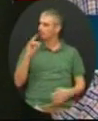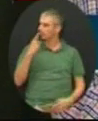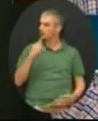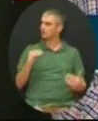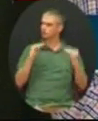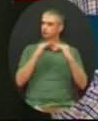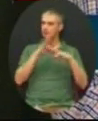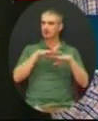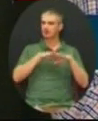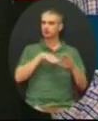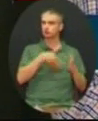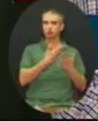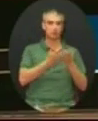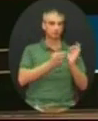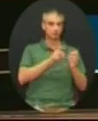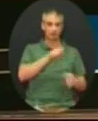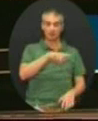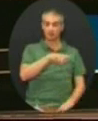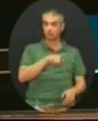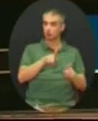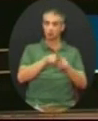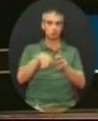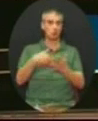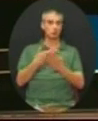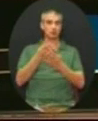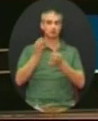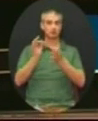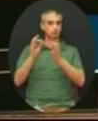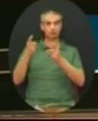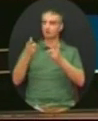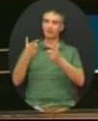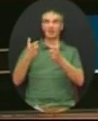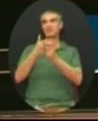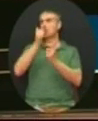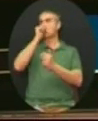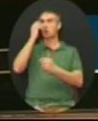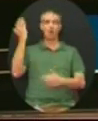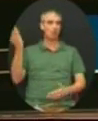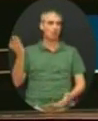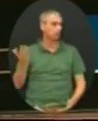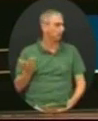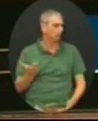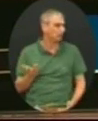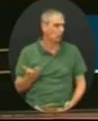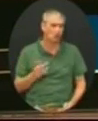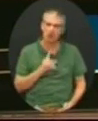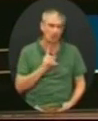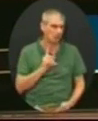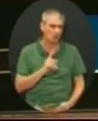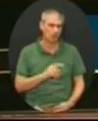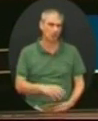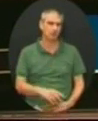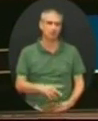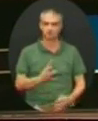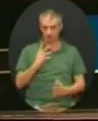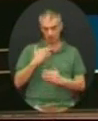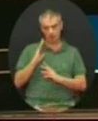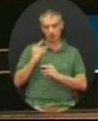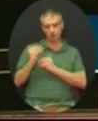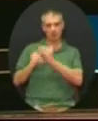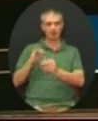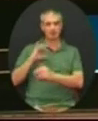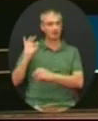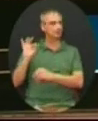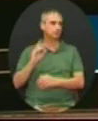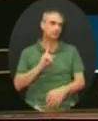את התפקיד של יועץ משפטי של הכנסת כמו יועץ משפטי של חברת קוקה-קולה למשל? לא לגמרי. שאתה אומר, הוא צריך רק לקדם להם את האינטרסים?